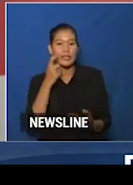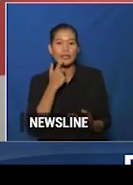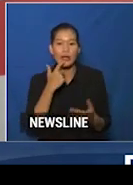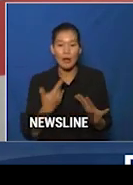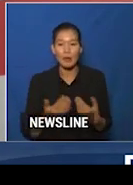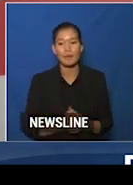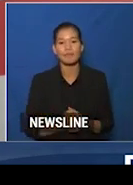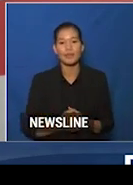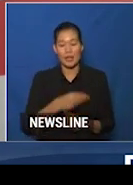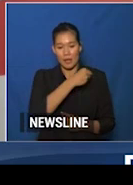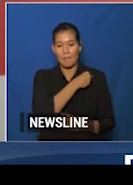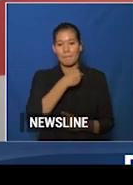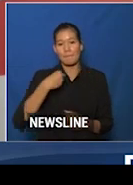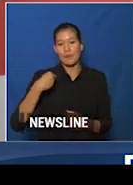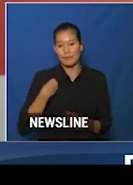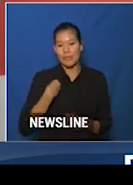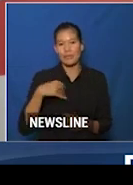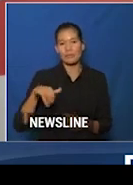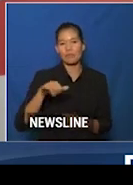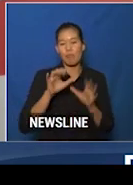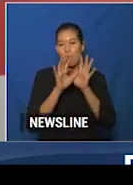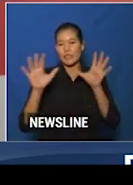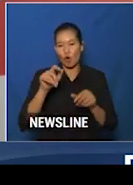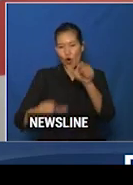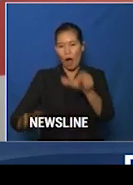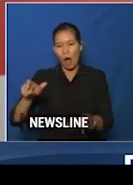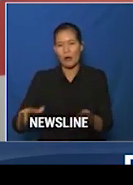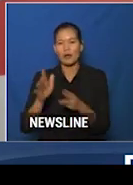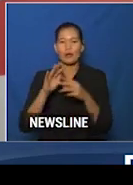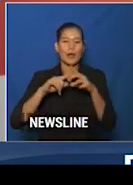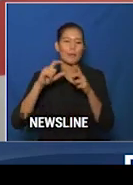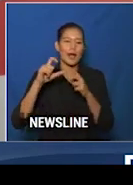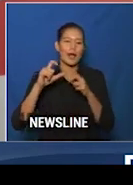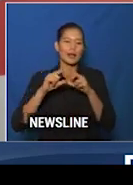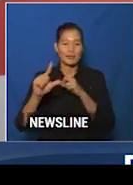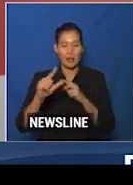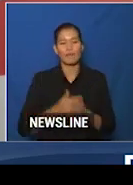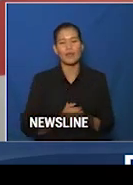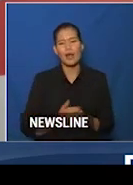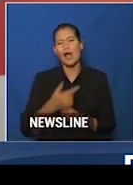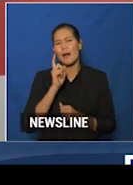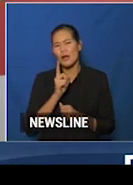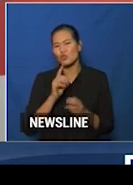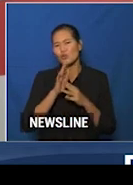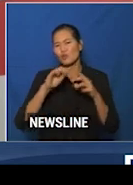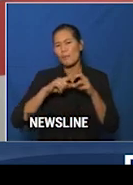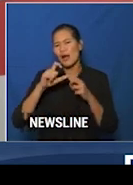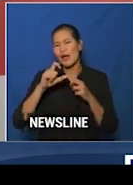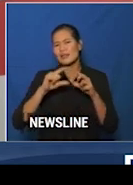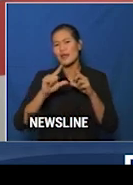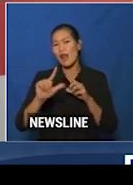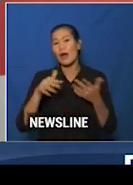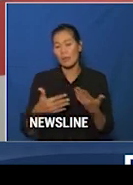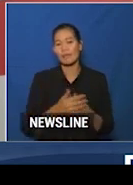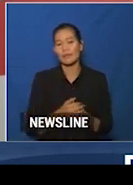dilaksanakan pemeriksaan secara massal dikonotasikan di pemeriksaan cara masalah adalah pemeriksaan terhadap